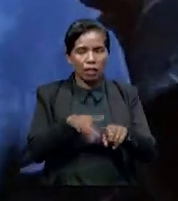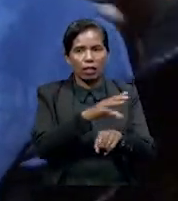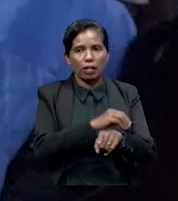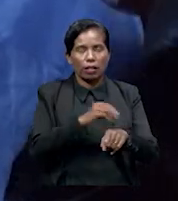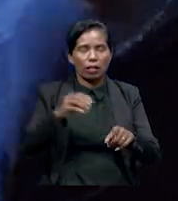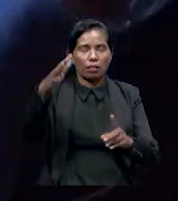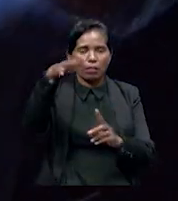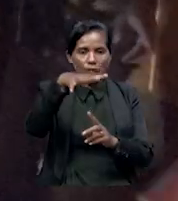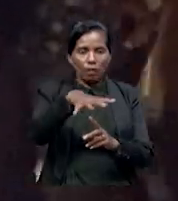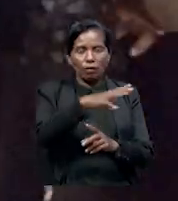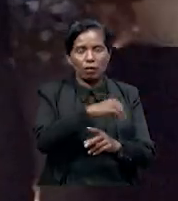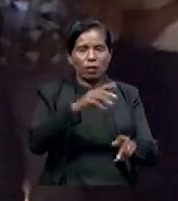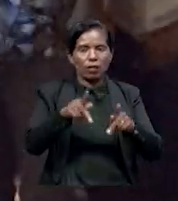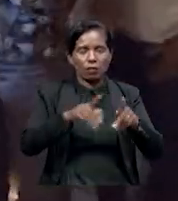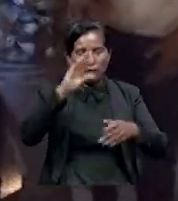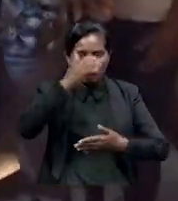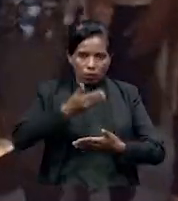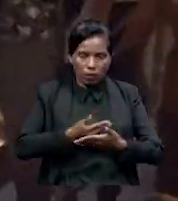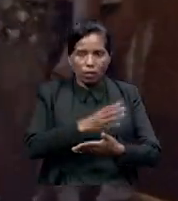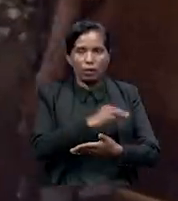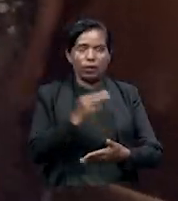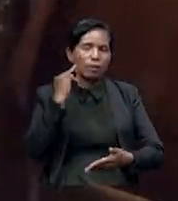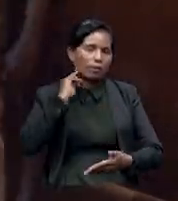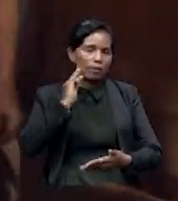mahon ba oan no be oan sirang.